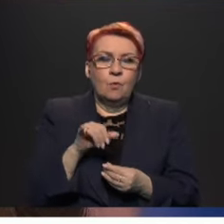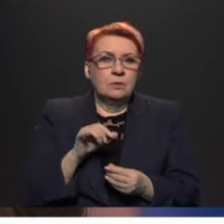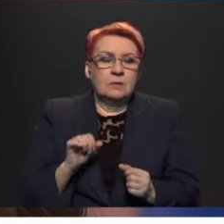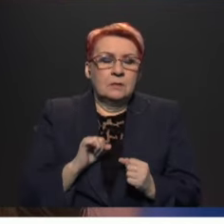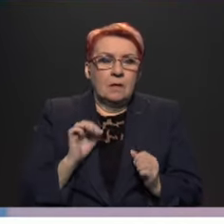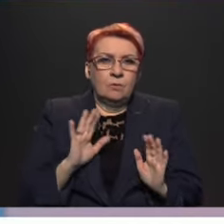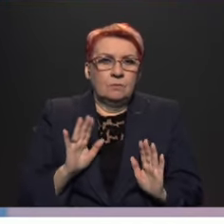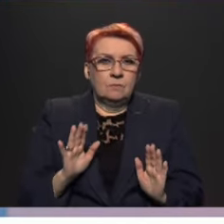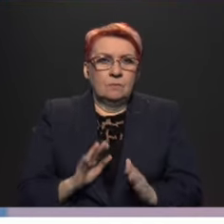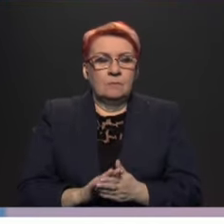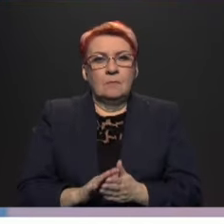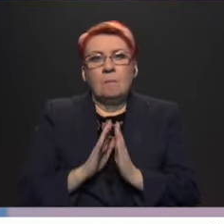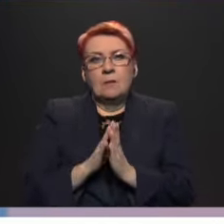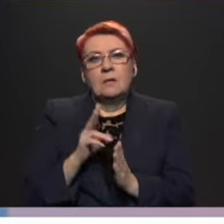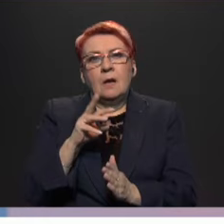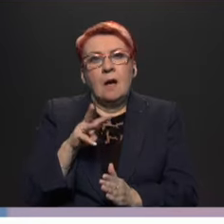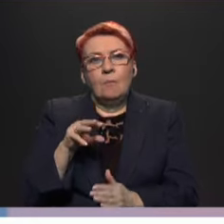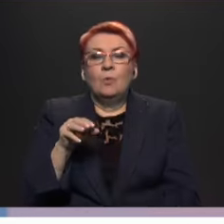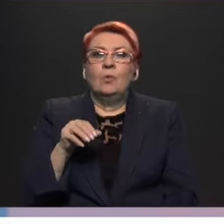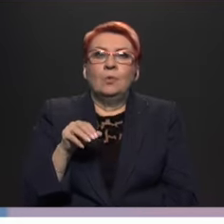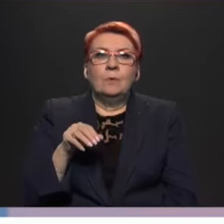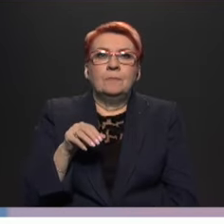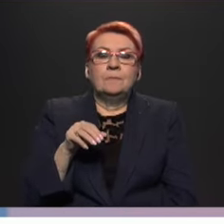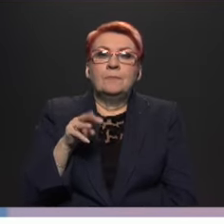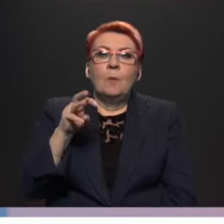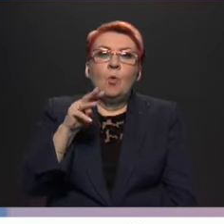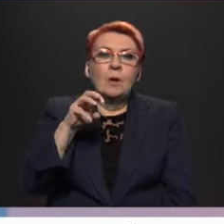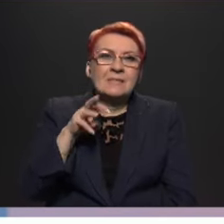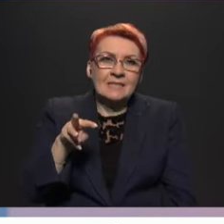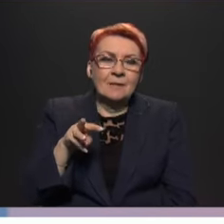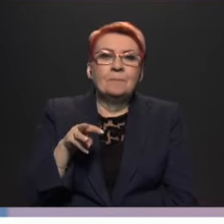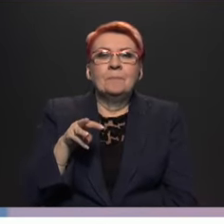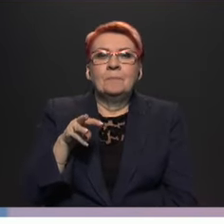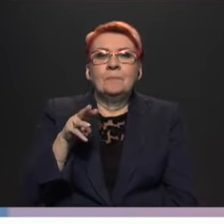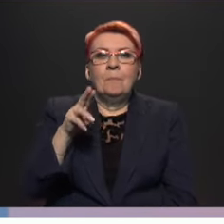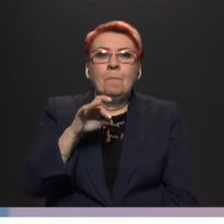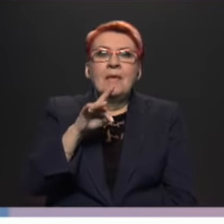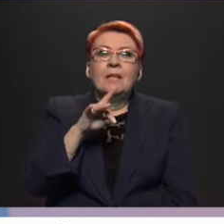молиться? Молиться нужно Петру и Февронии Муромским, конечно, чтобы они